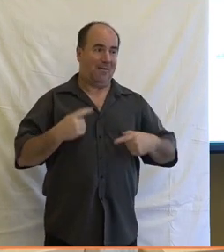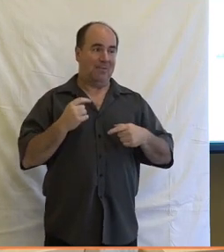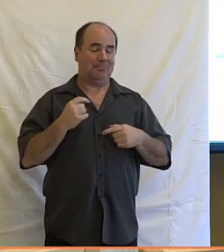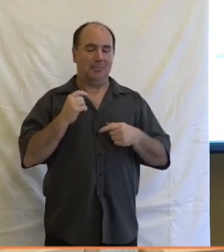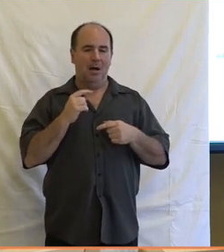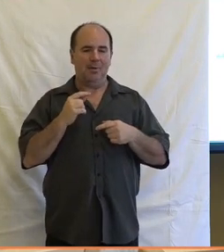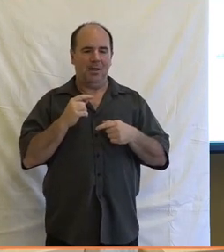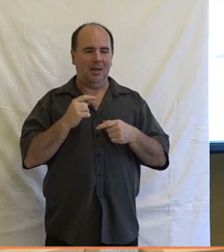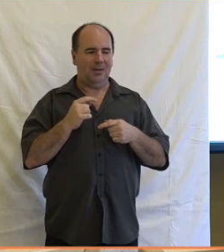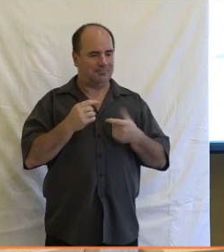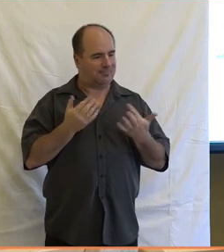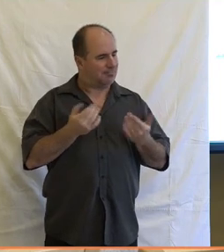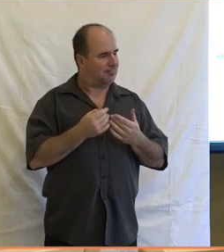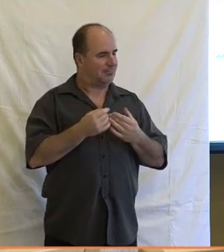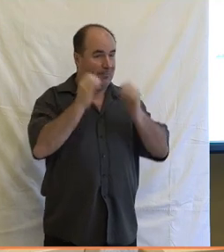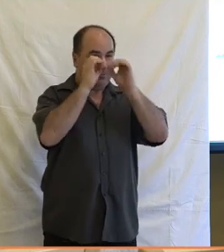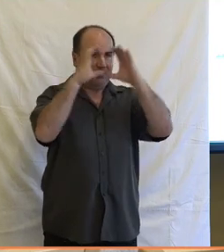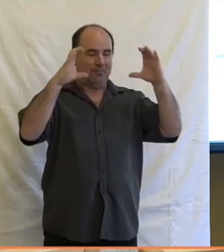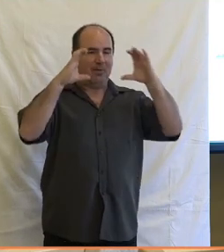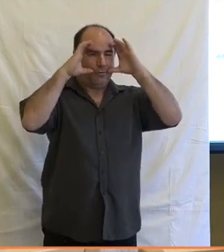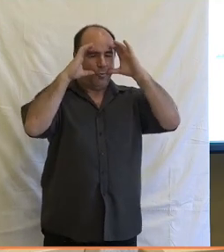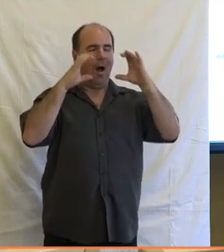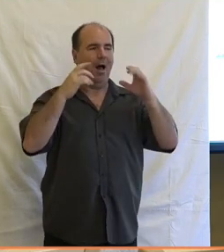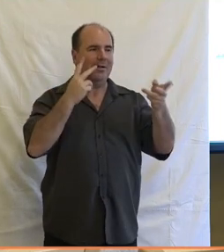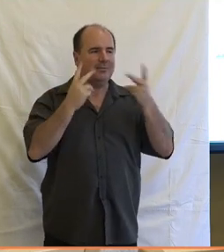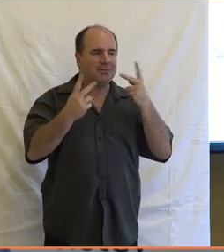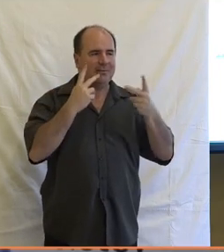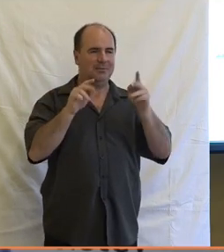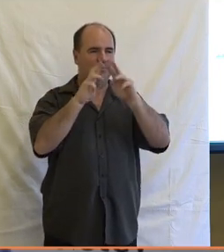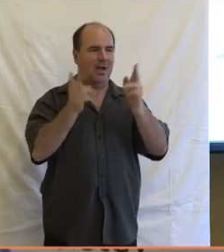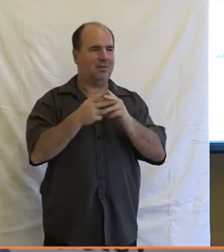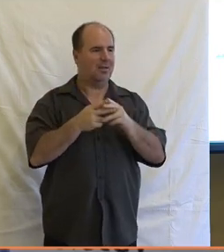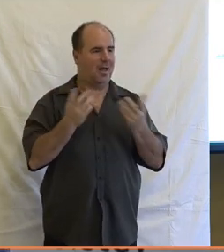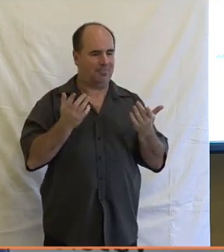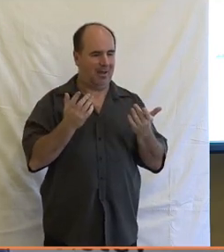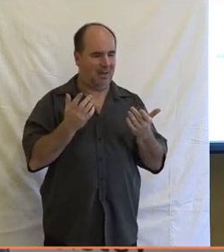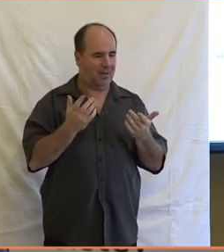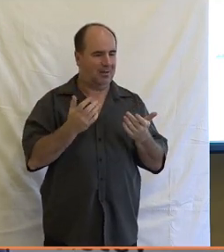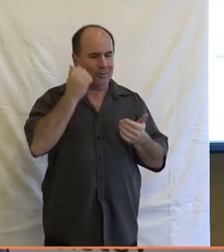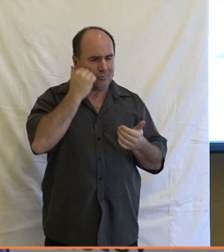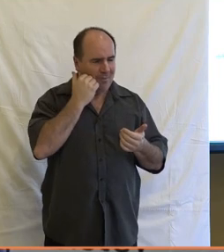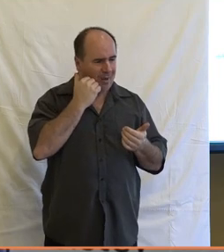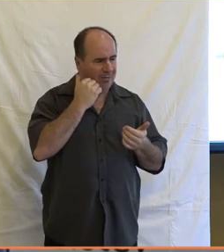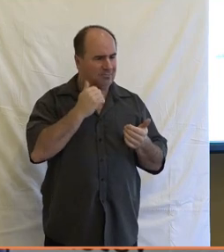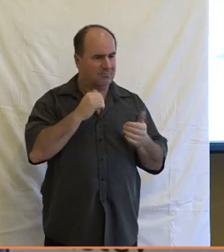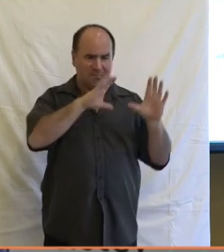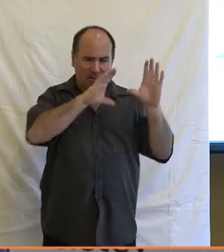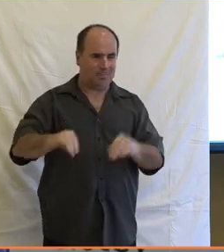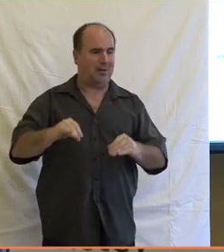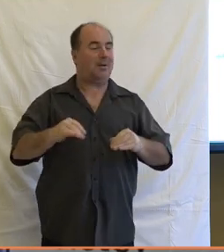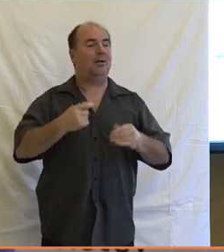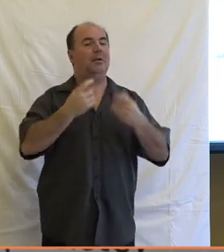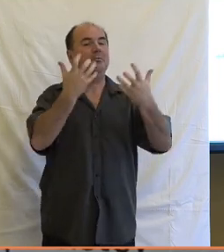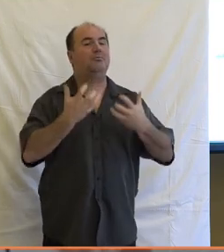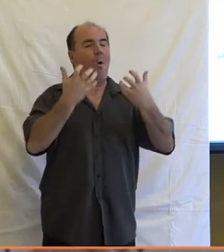v té spolupráci, ať je to třeba asistent nebo někdo, nebo ten lidský, řeknu, kontakt. Vesměs všechny ty technologie, které i nám prošly a